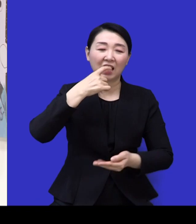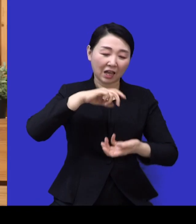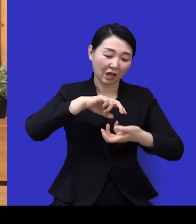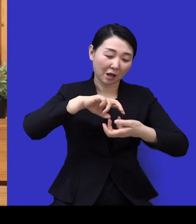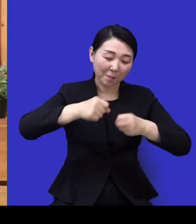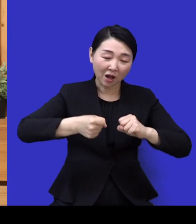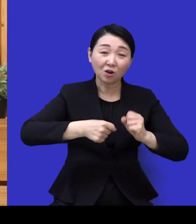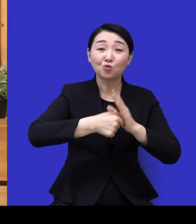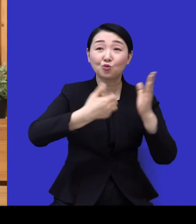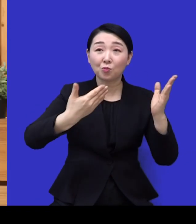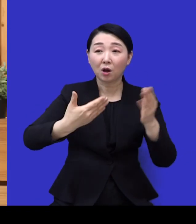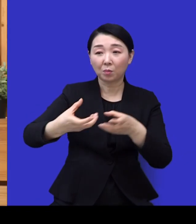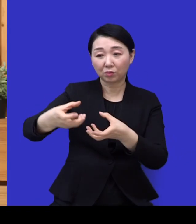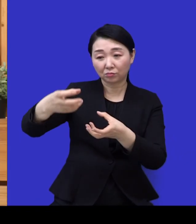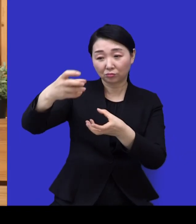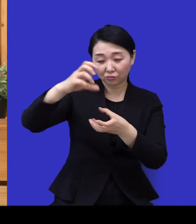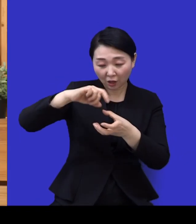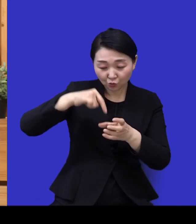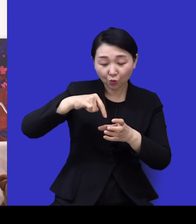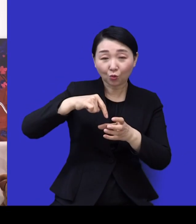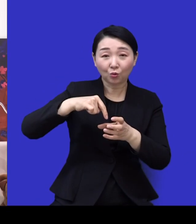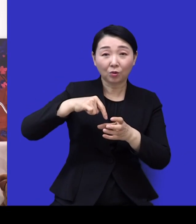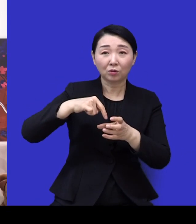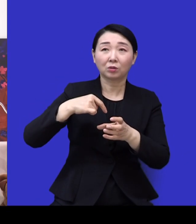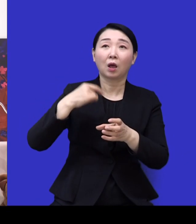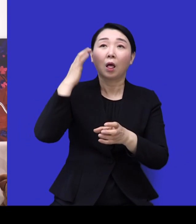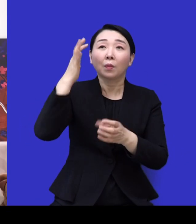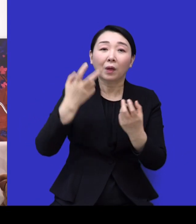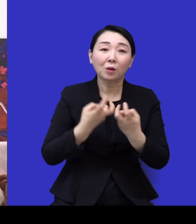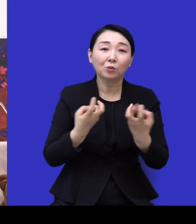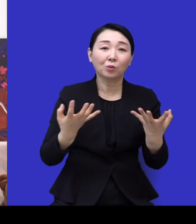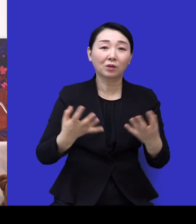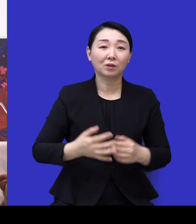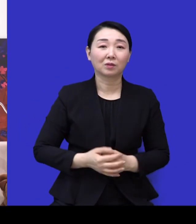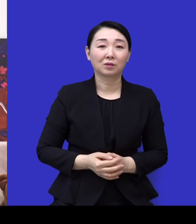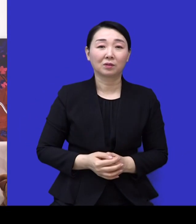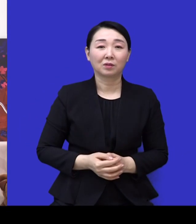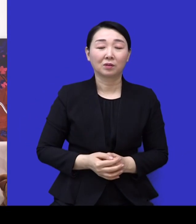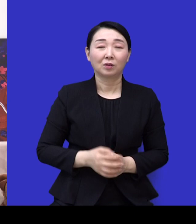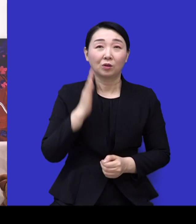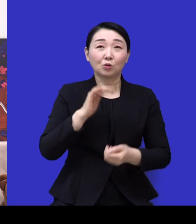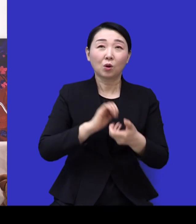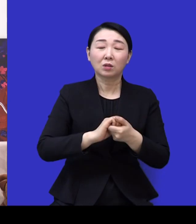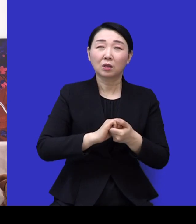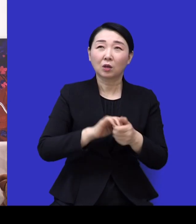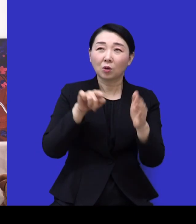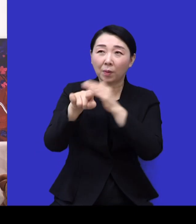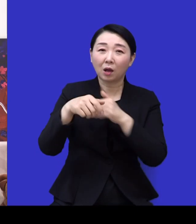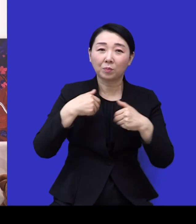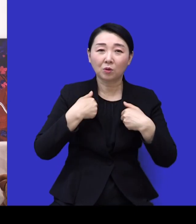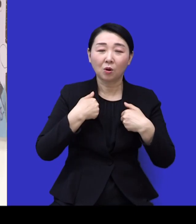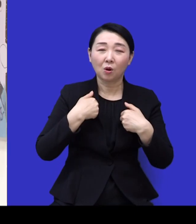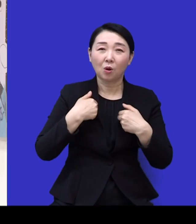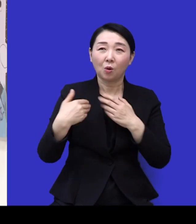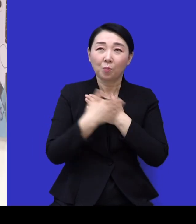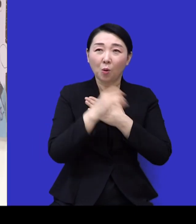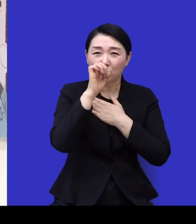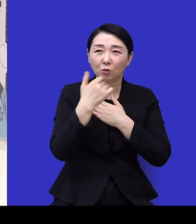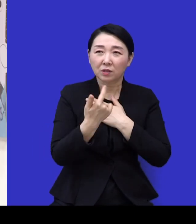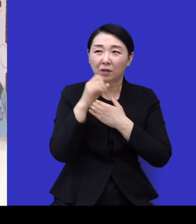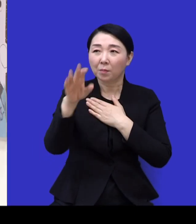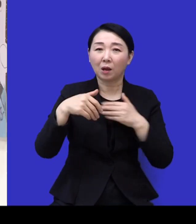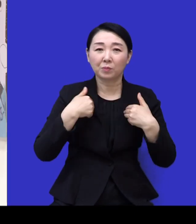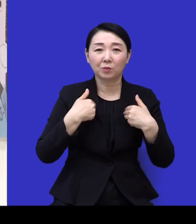받아서 아, 그러면 난감하죠. 그러면 난감해. 청와대로 계속 가야 되는데. 그치 몸이 안 좋다 이래야 되는데 야